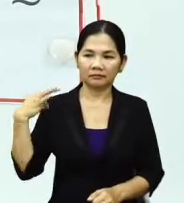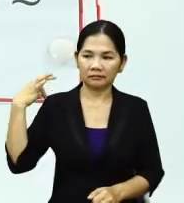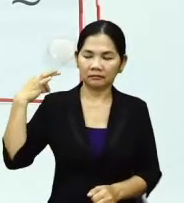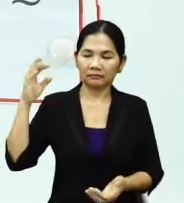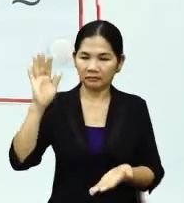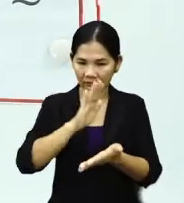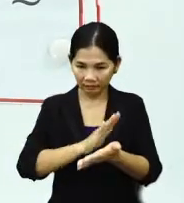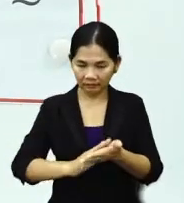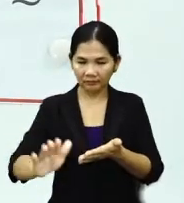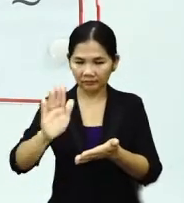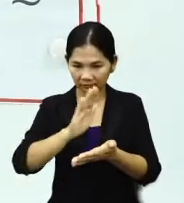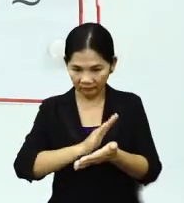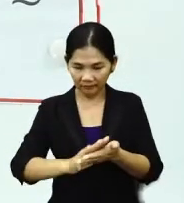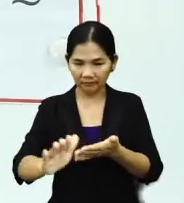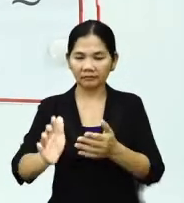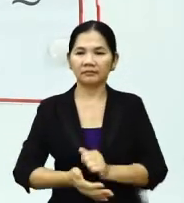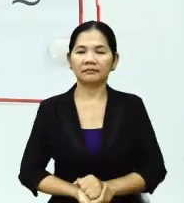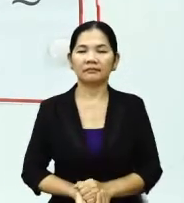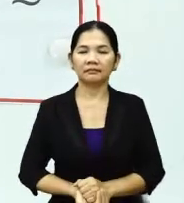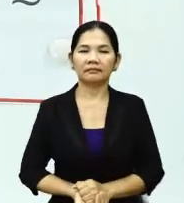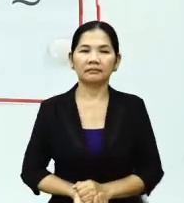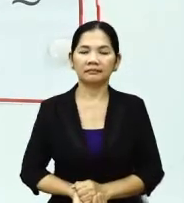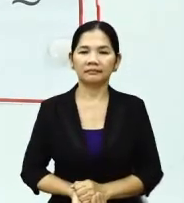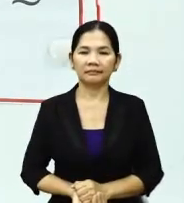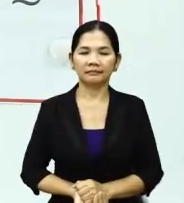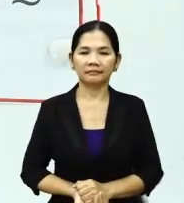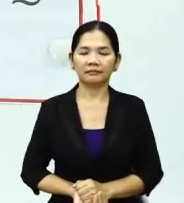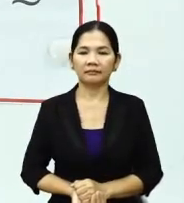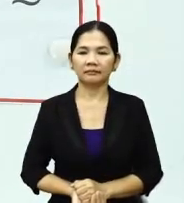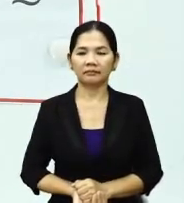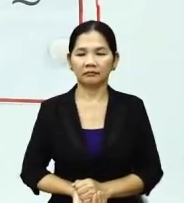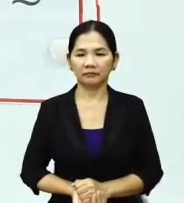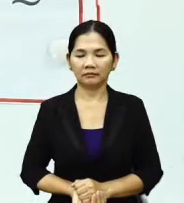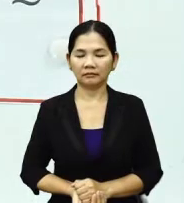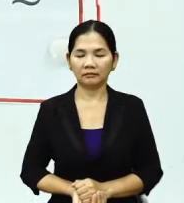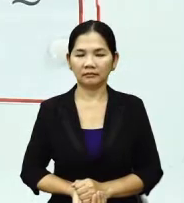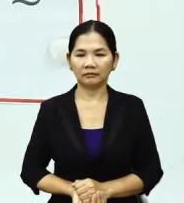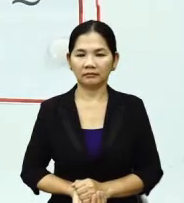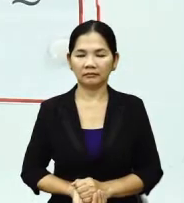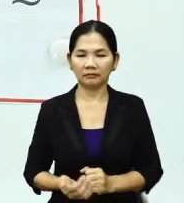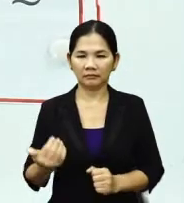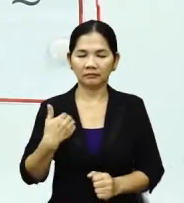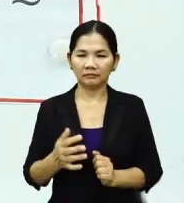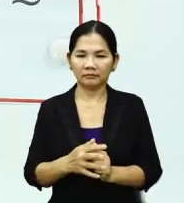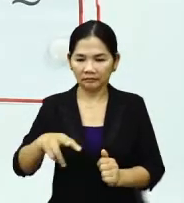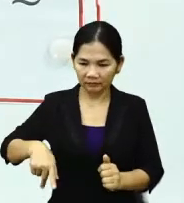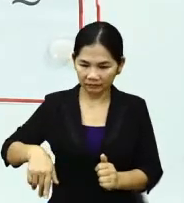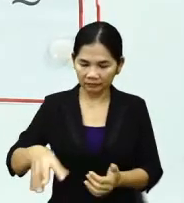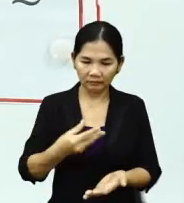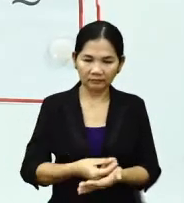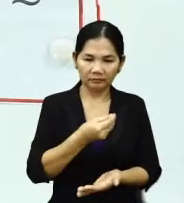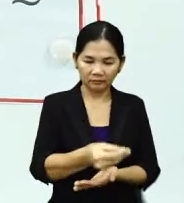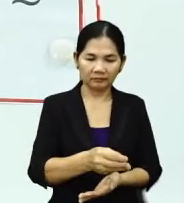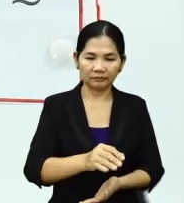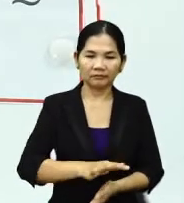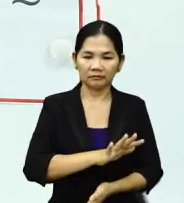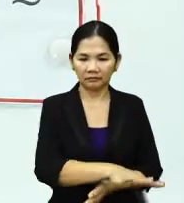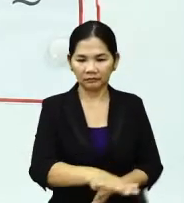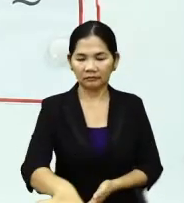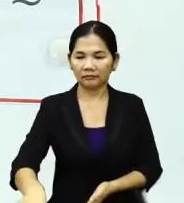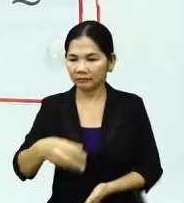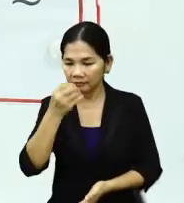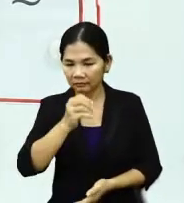sliệp bẹ sát bát chà thật tiết đa tên mà hộp à